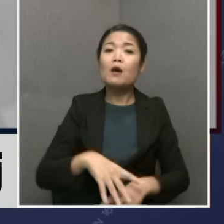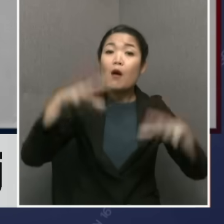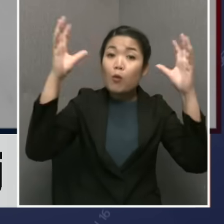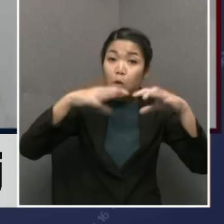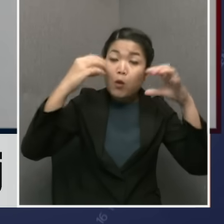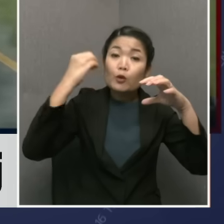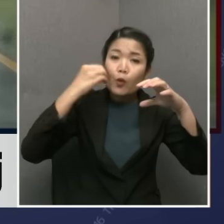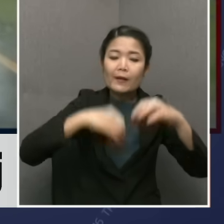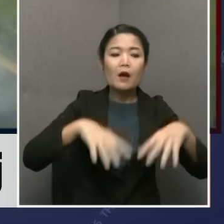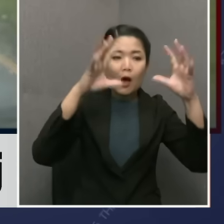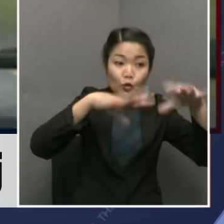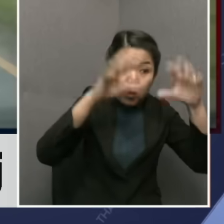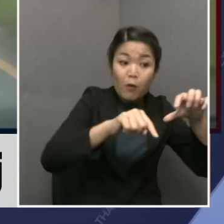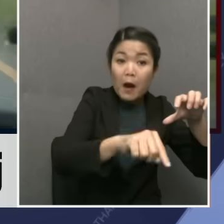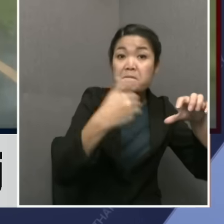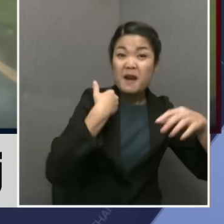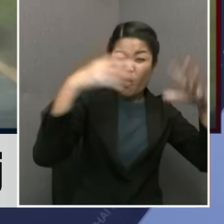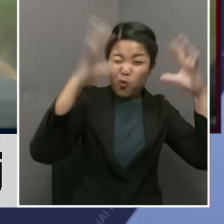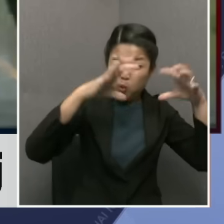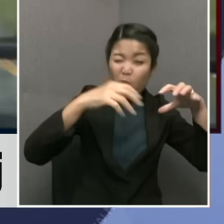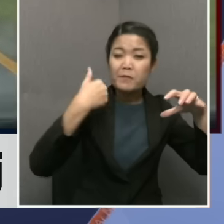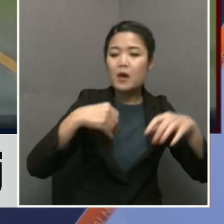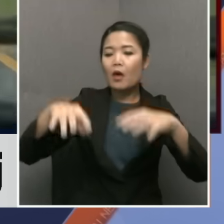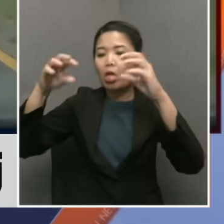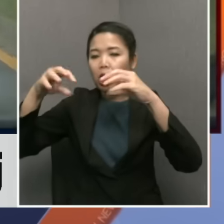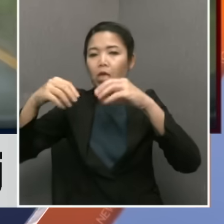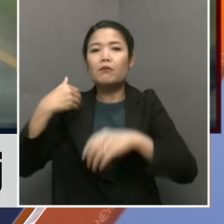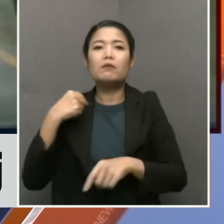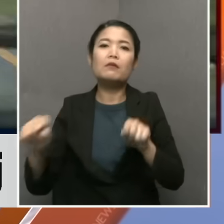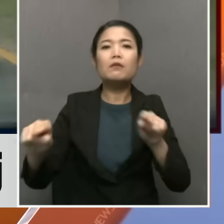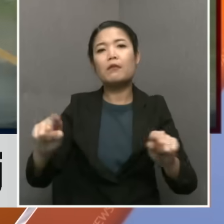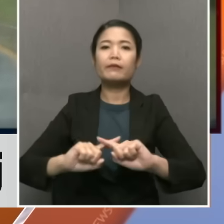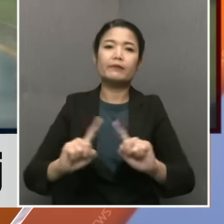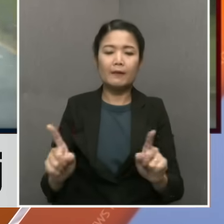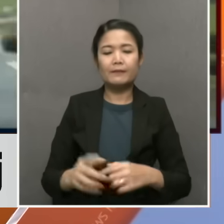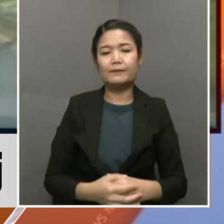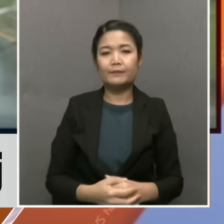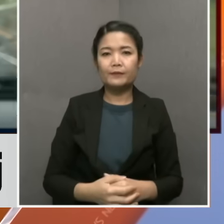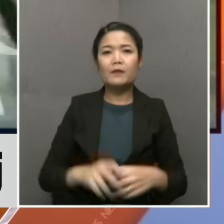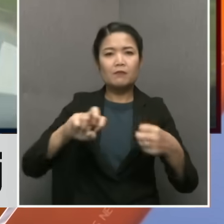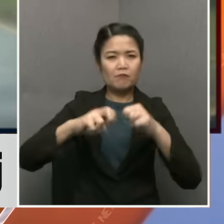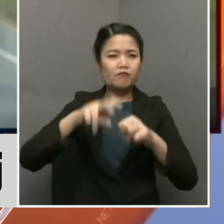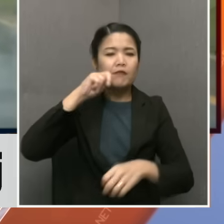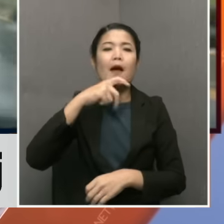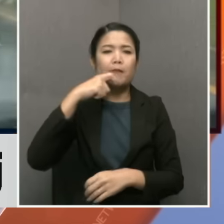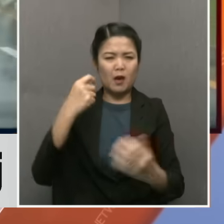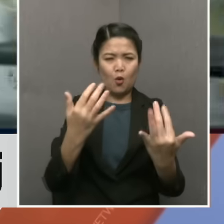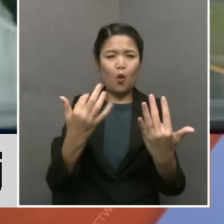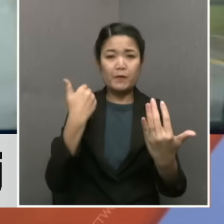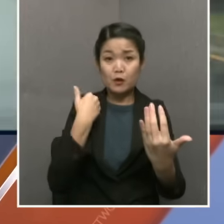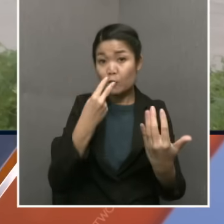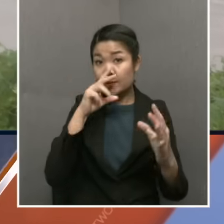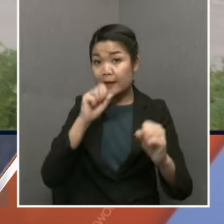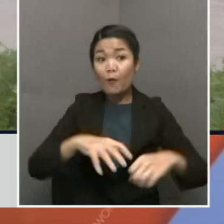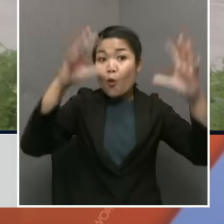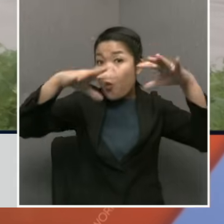น่ะตกเป็นหย่อมๆจะหนักเป็นบางพื้นที่เท่านั้นนะครับครับผมแสดงว่าเรื่องใหญ่เรื่องแล้งยังคงรอเราอยู่นะครับแม้ว่าช่วงนี้จะเห็นฝน